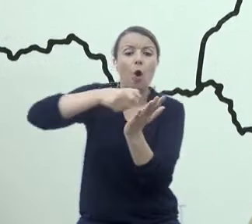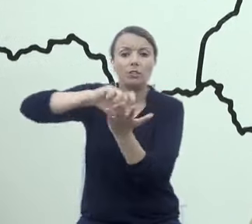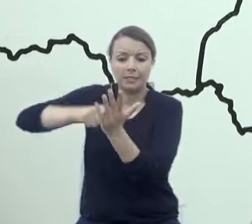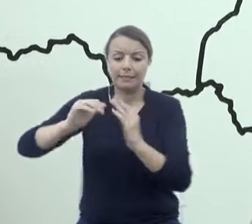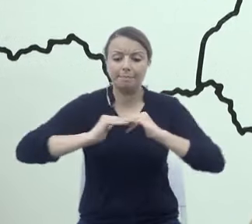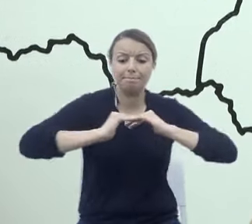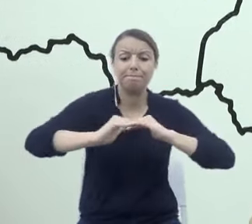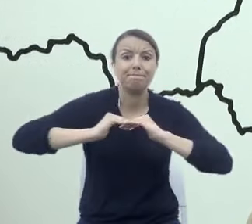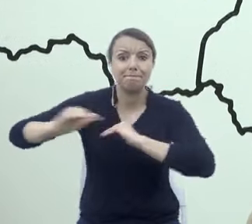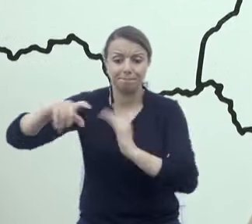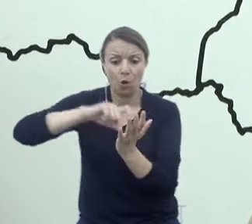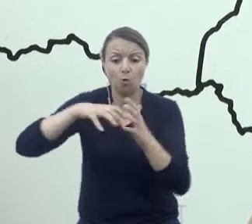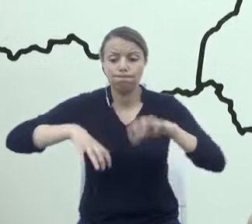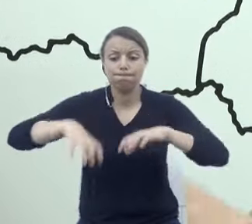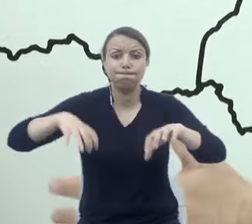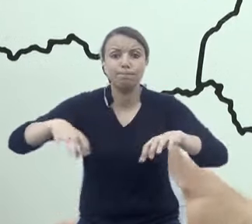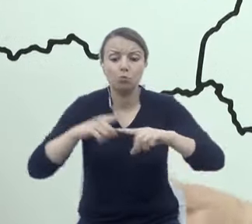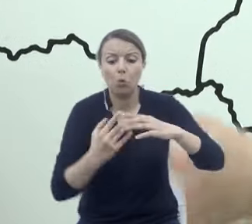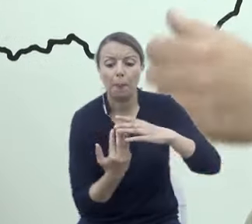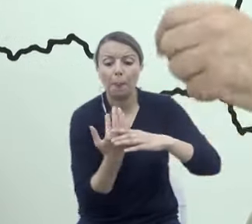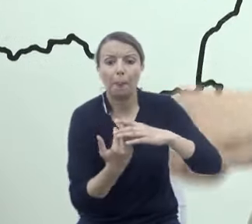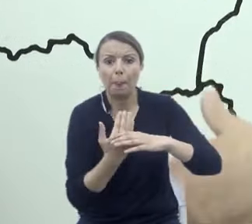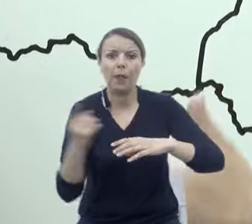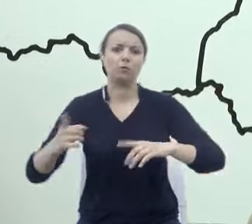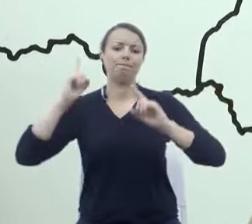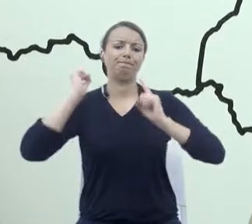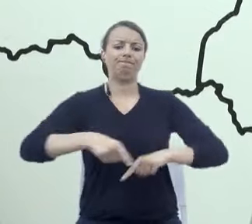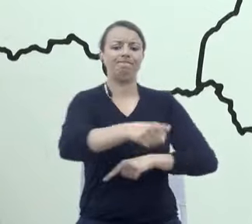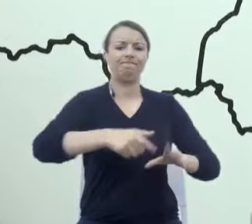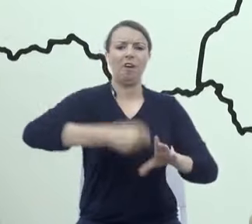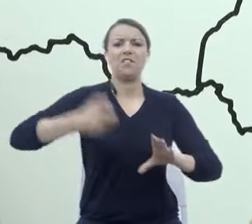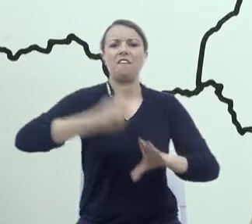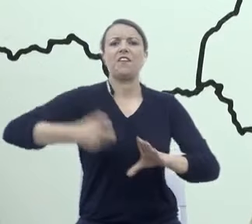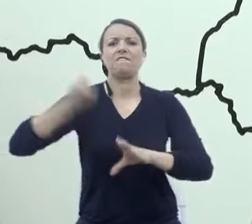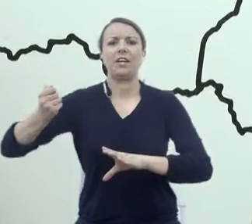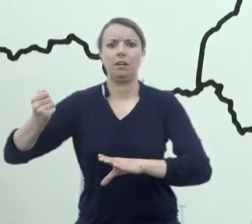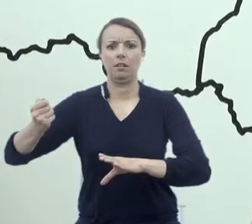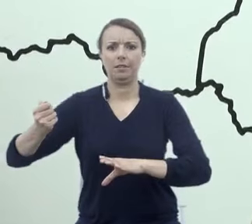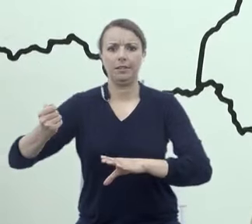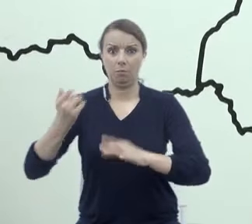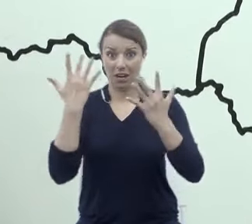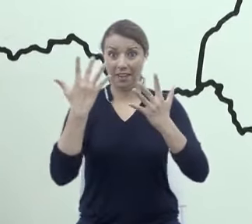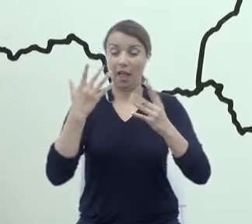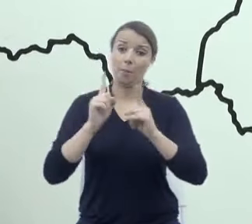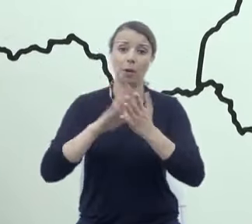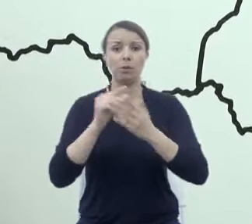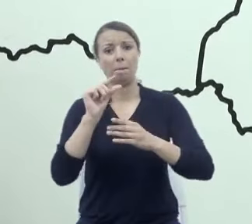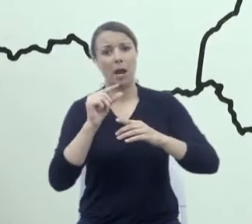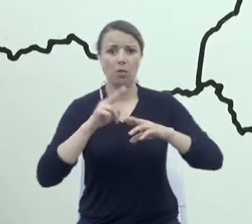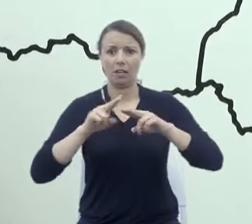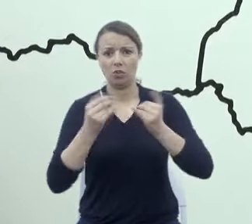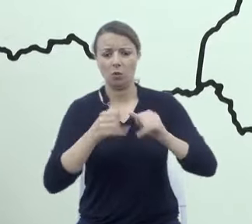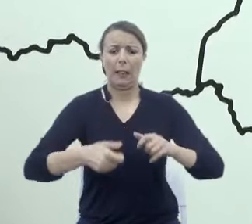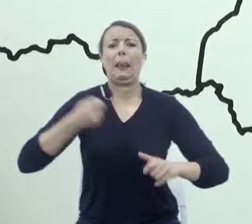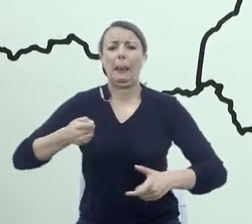kamieniami bruku na tym rynku. Dochodzi też do sytuacji, w której albo już